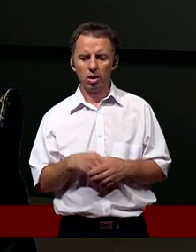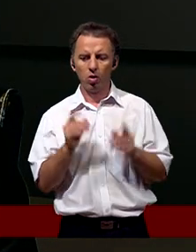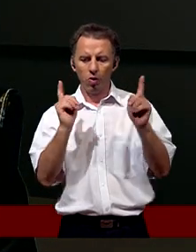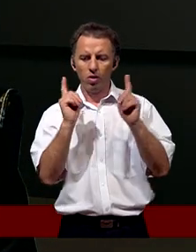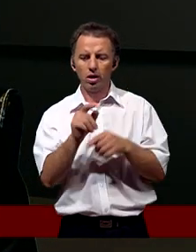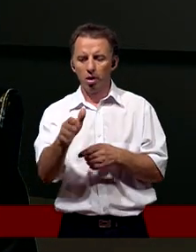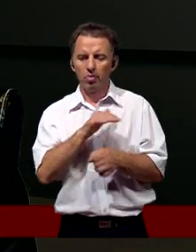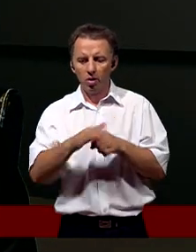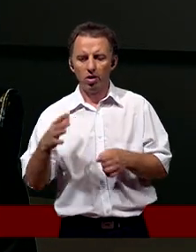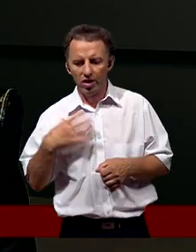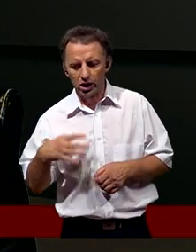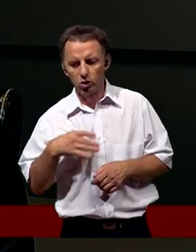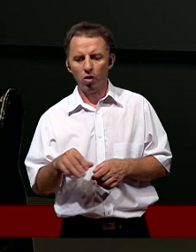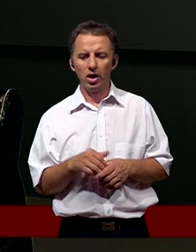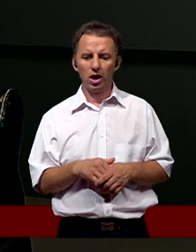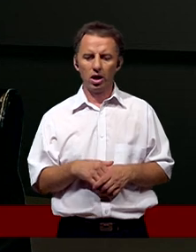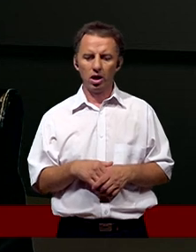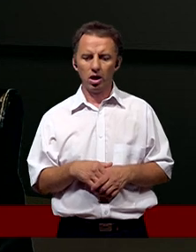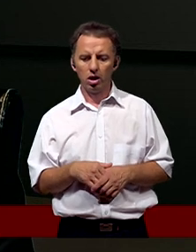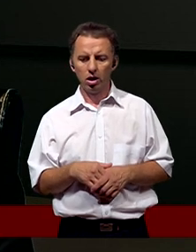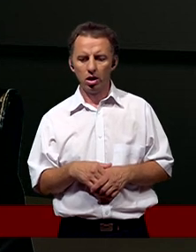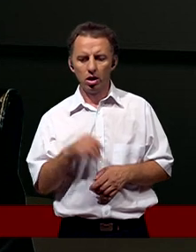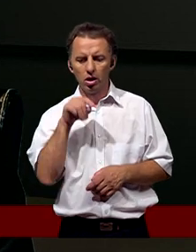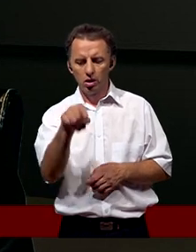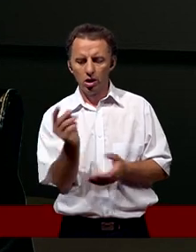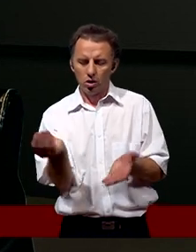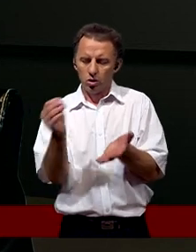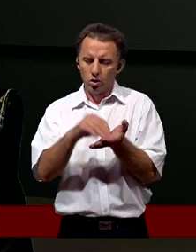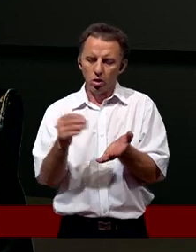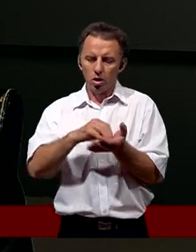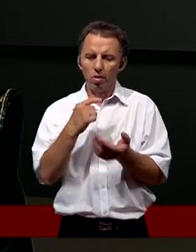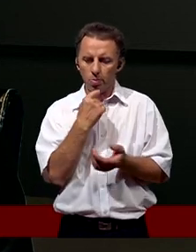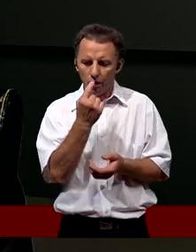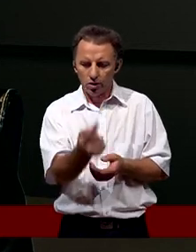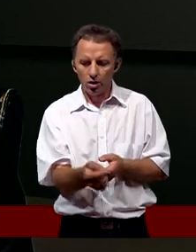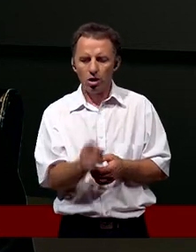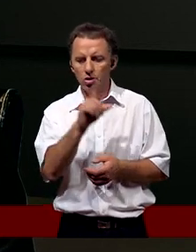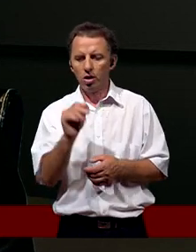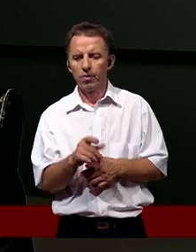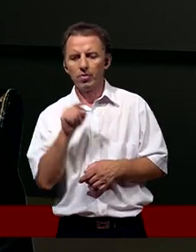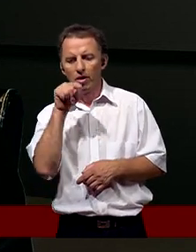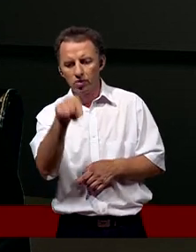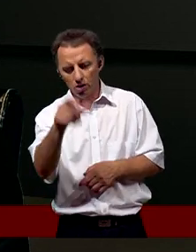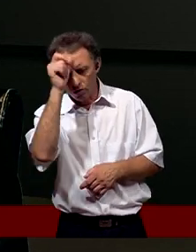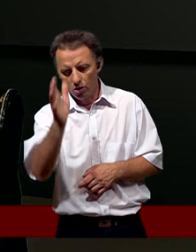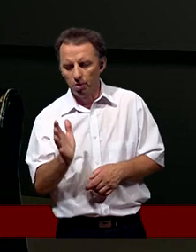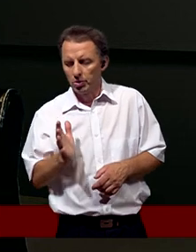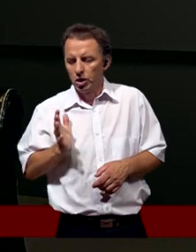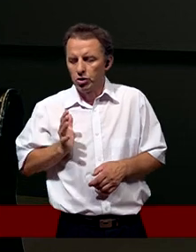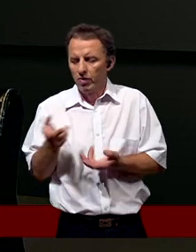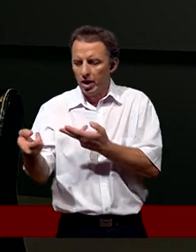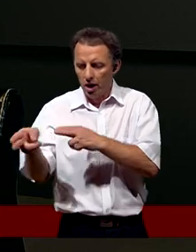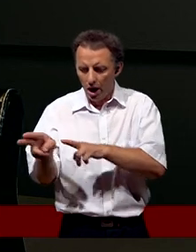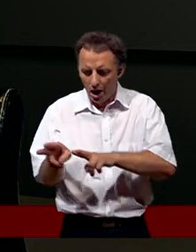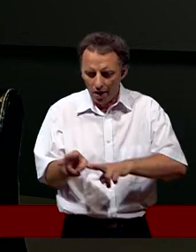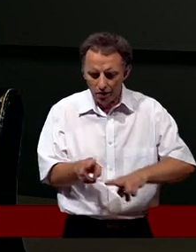naprawdę są wartościowe. Ja bym tylko to dodał do tego, co wyście powiedzieli, to, że wtedy, kiedy człowiek przeżywa